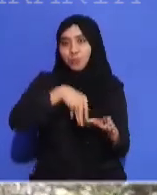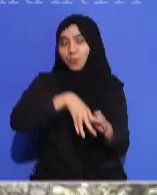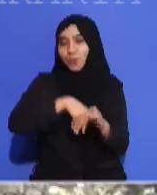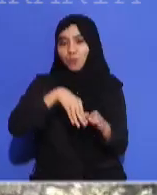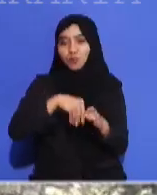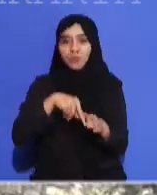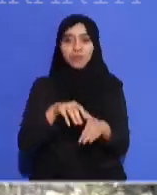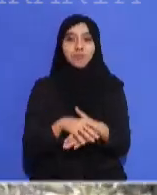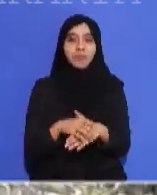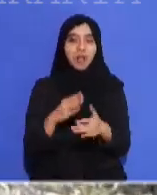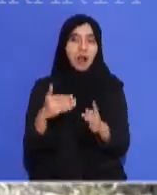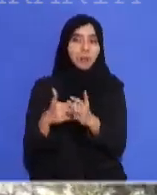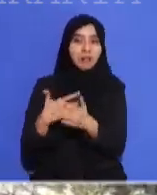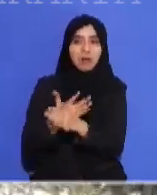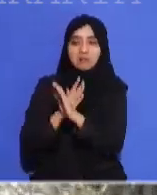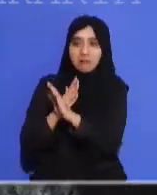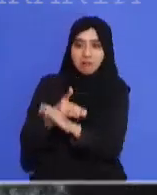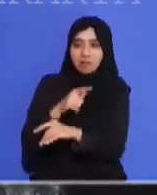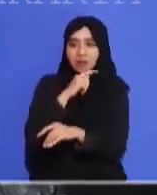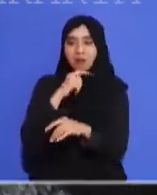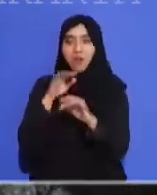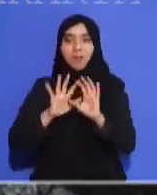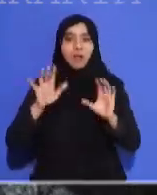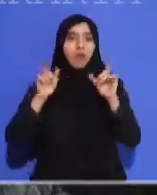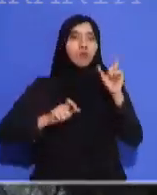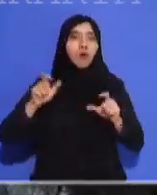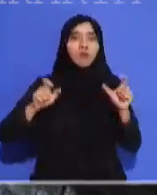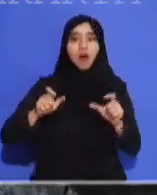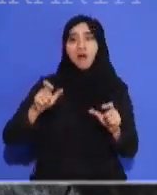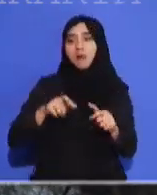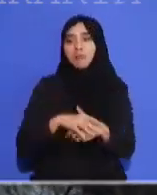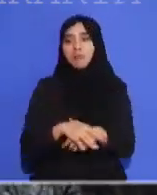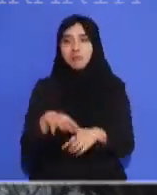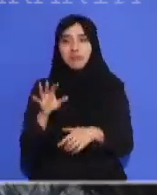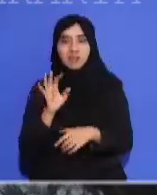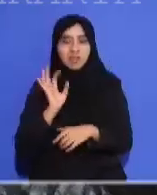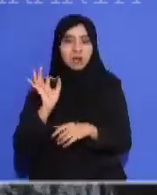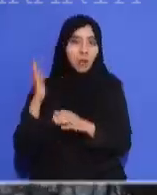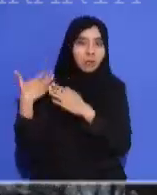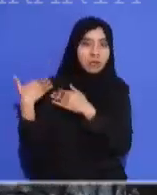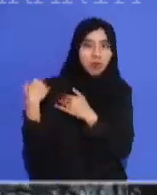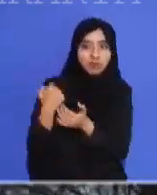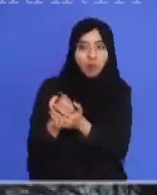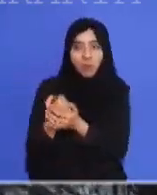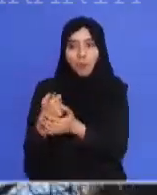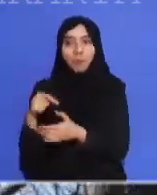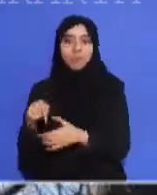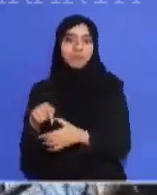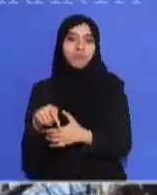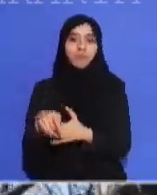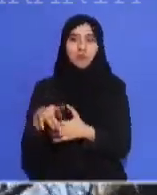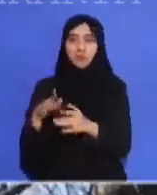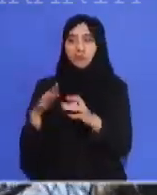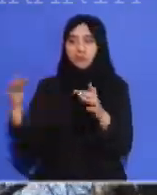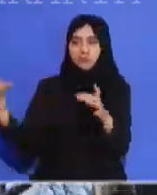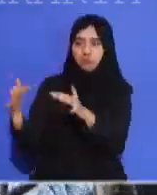pepalang, dumugi wedal sak menika tesih kadah pihak ingkang boten gadah tanggel jawab ingkang usananipun ugi mbubuti tanaman comoro ingkang tesih